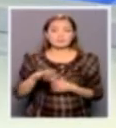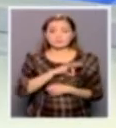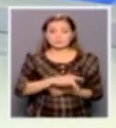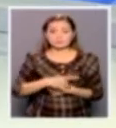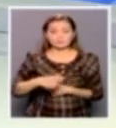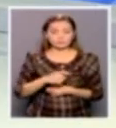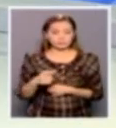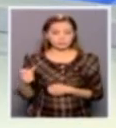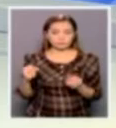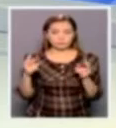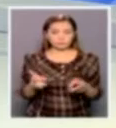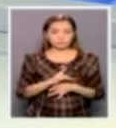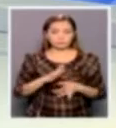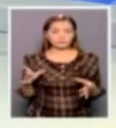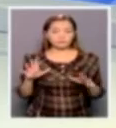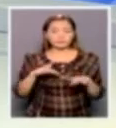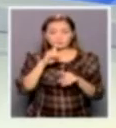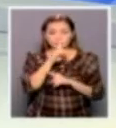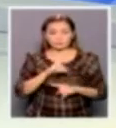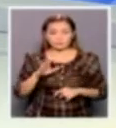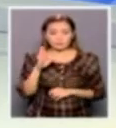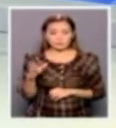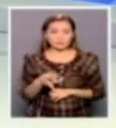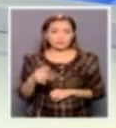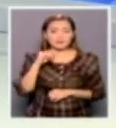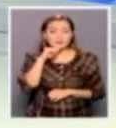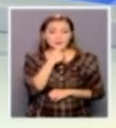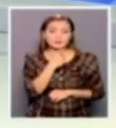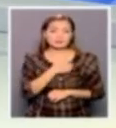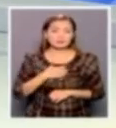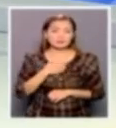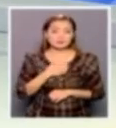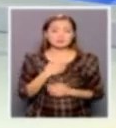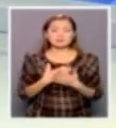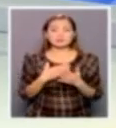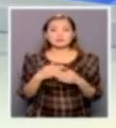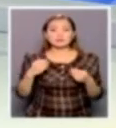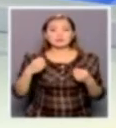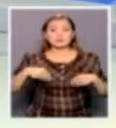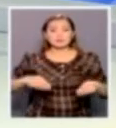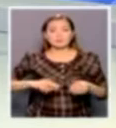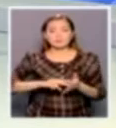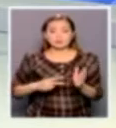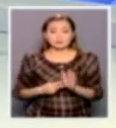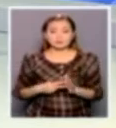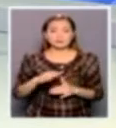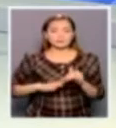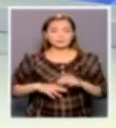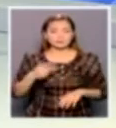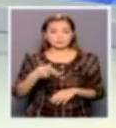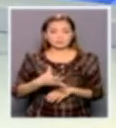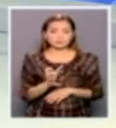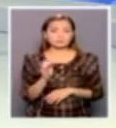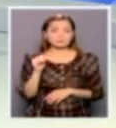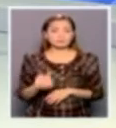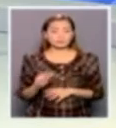аудан тұрғындары үшін бұл мерекенің орны ерекше. Өңір экономикасының маңызды секторы агроөнеркәсіп кешені. Бұл салада 2,5